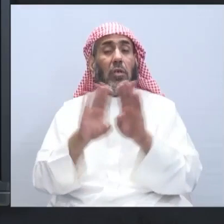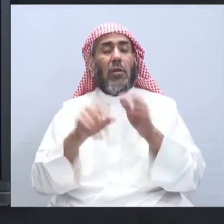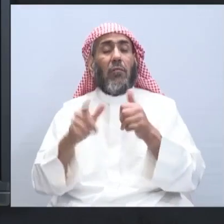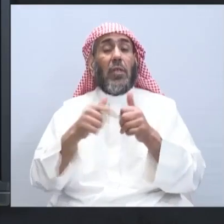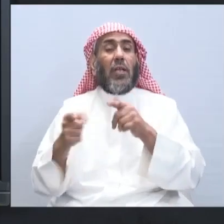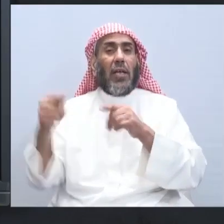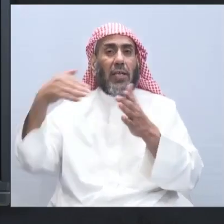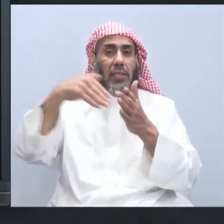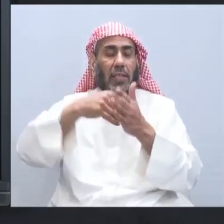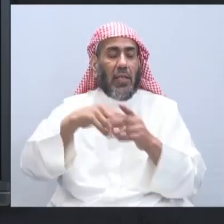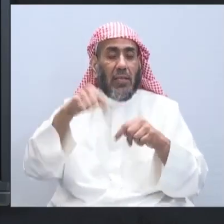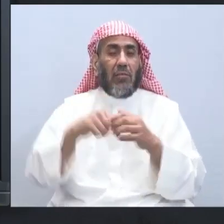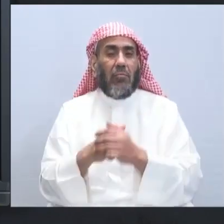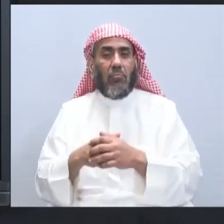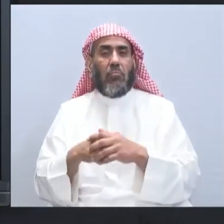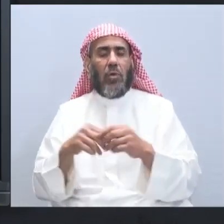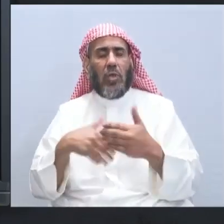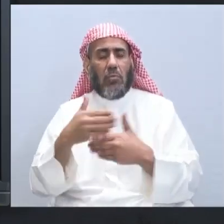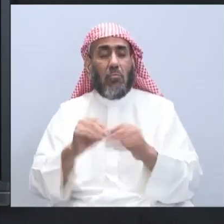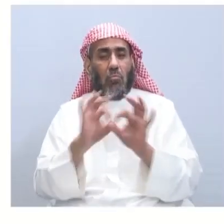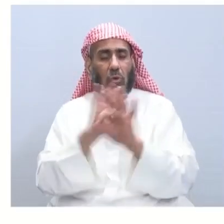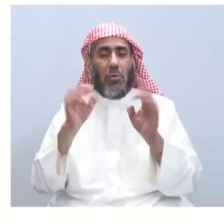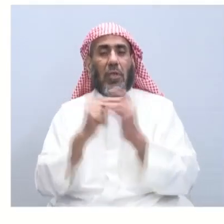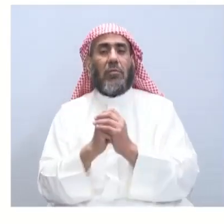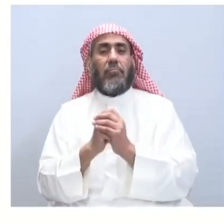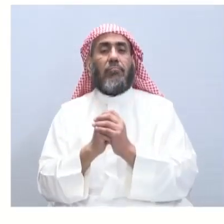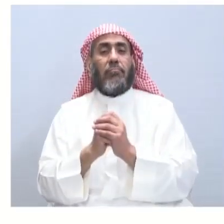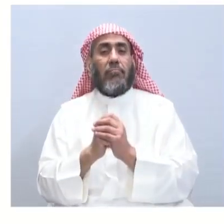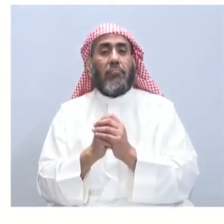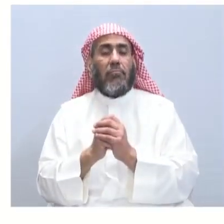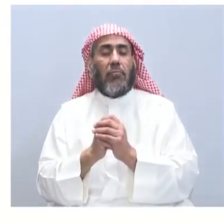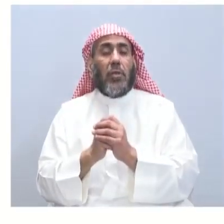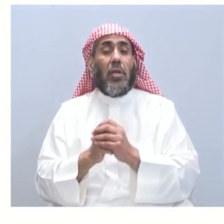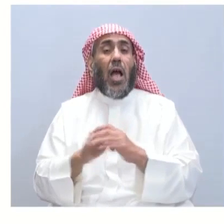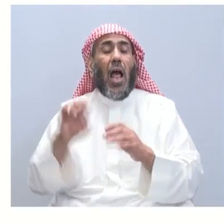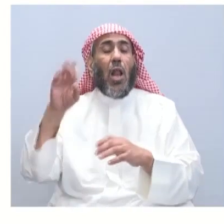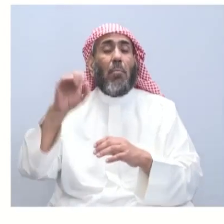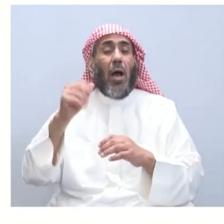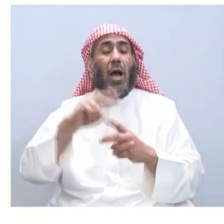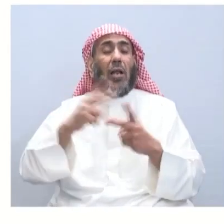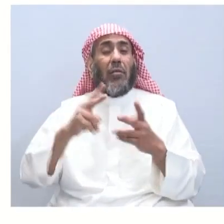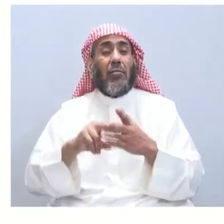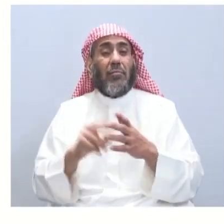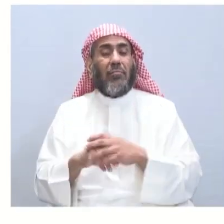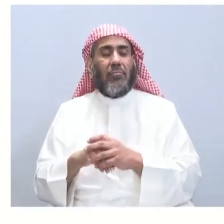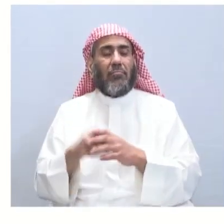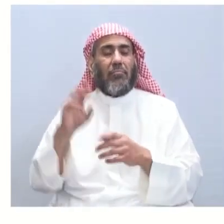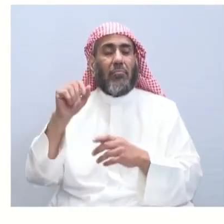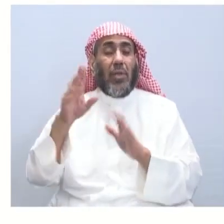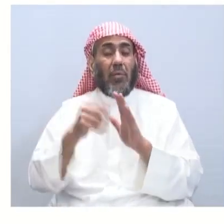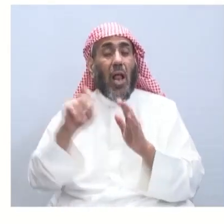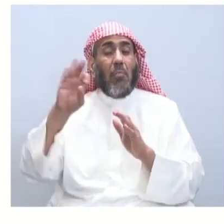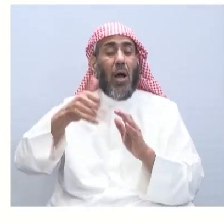بدايته حتى العصر الحديث وحتى اصبحت مكتمله على العصر المقاله النوع الثالث او اللون الثالث من النثر